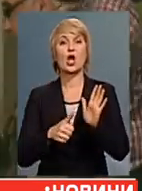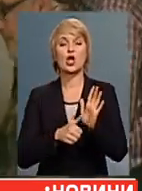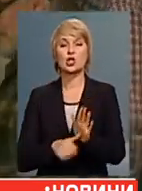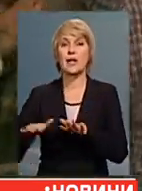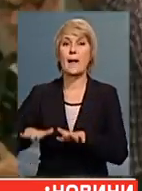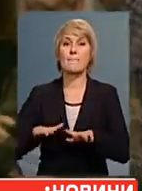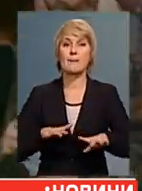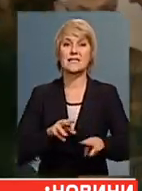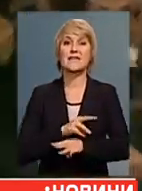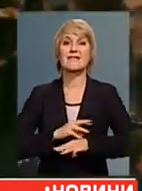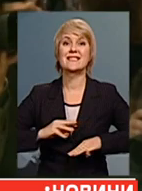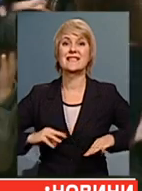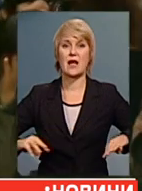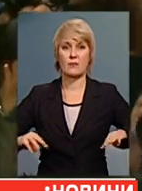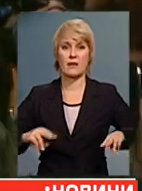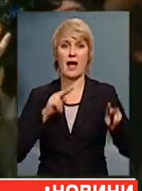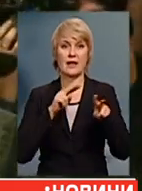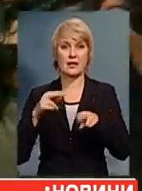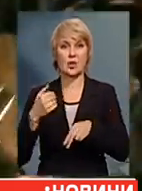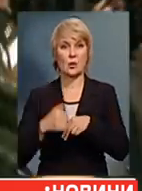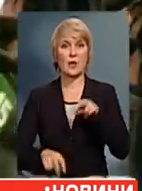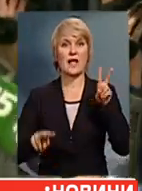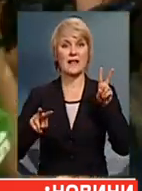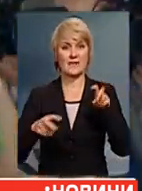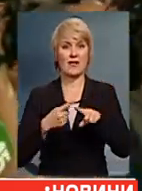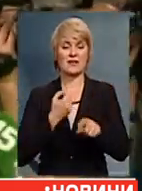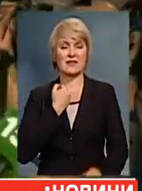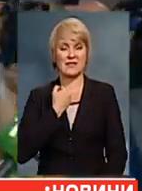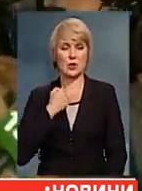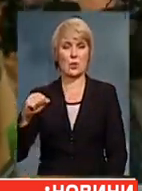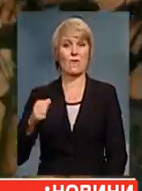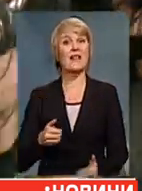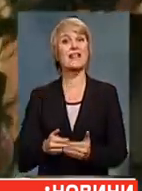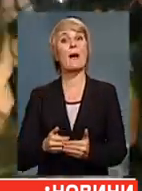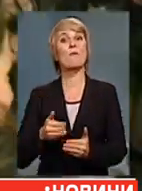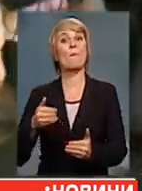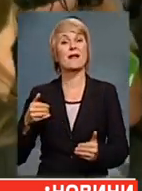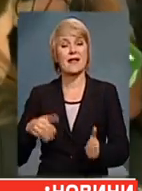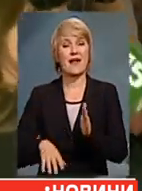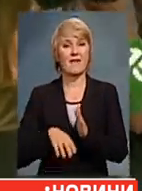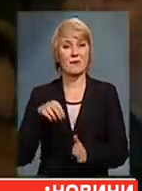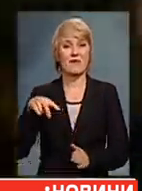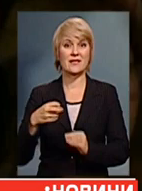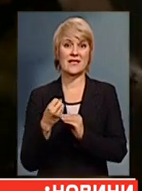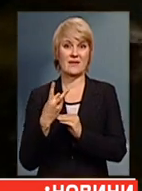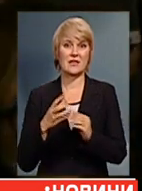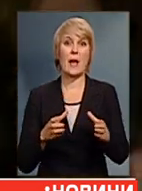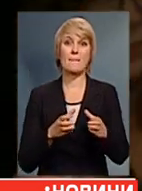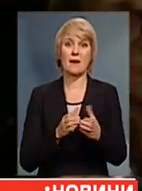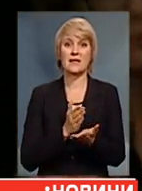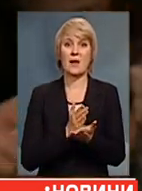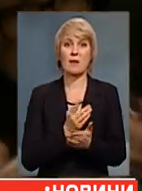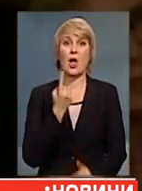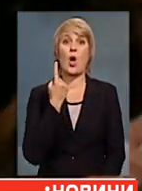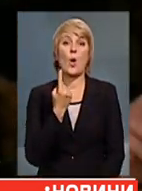туру голосування. Оглядачі вже назвали такий результат тріумфом. Адже на попередніх виборах у 2012-му партія мала в Сеймі